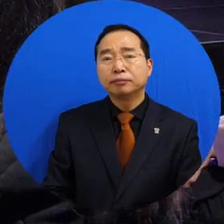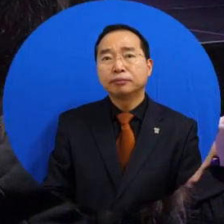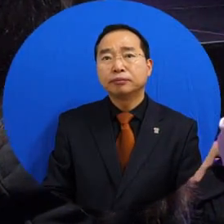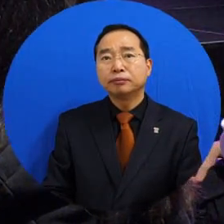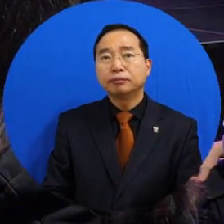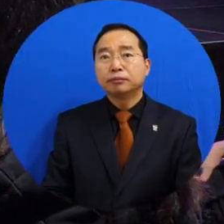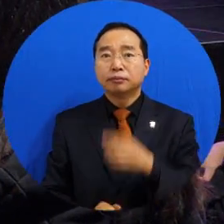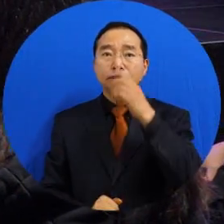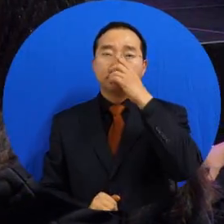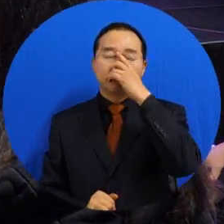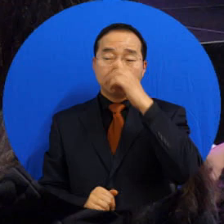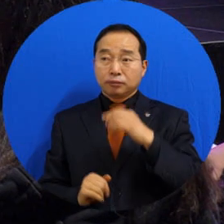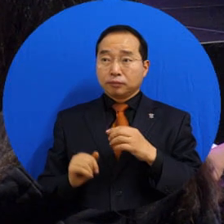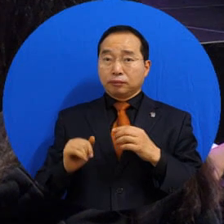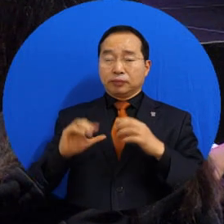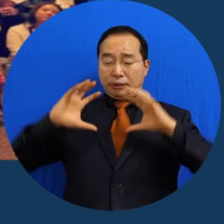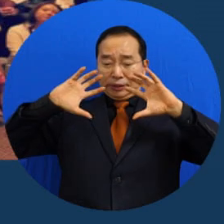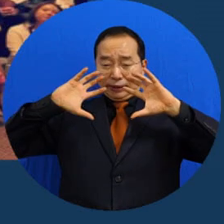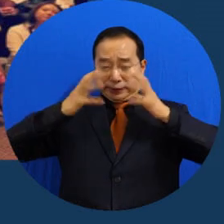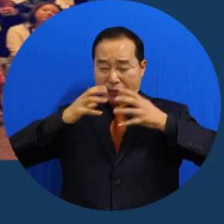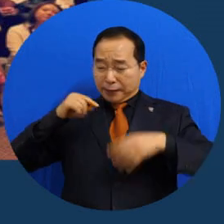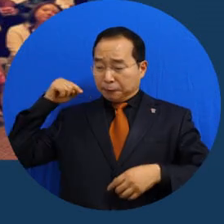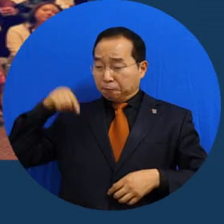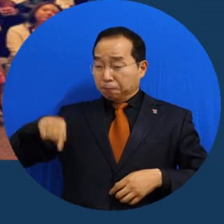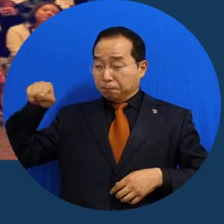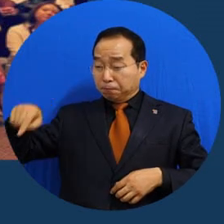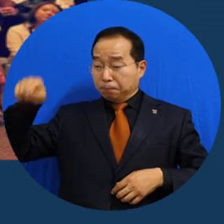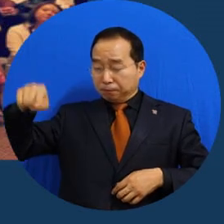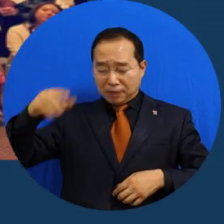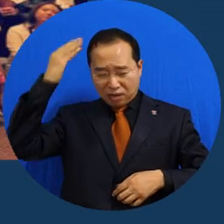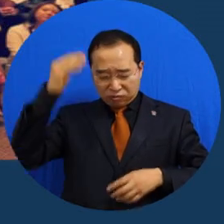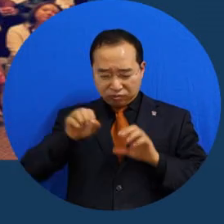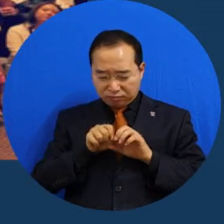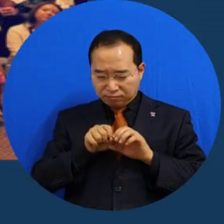점점 저는 이렇게 여러 세계에서 온